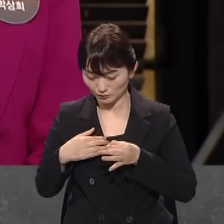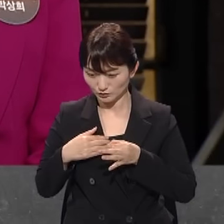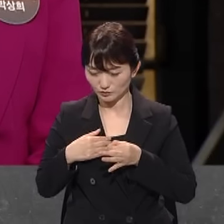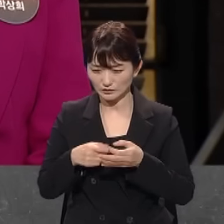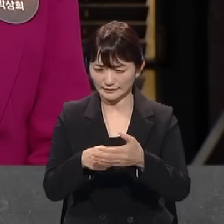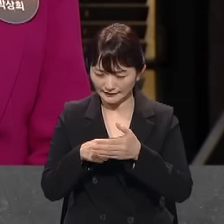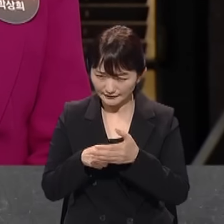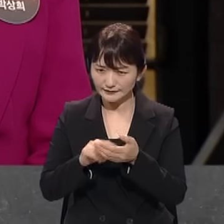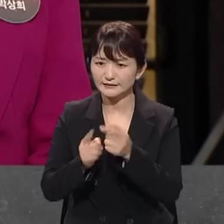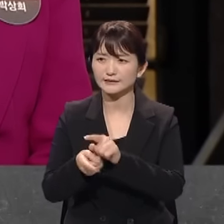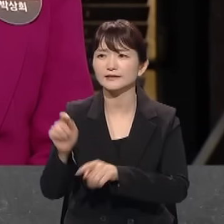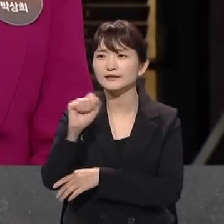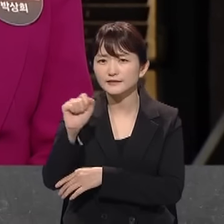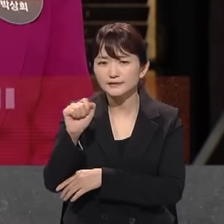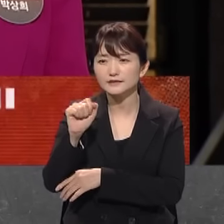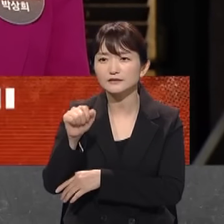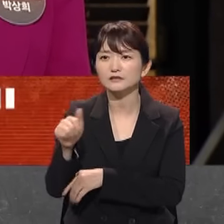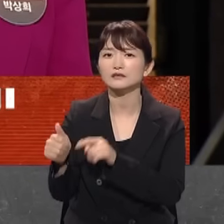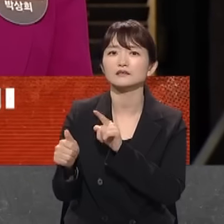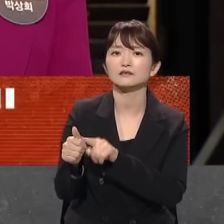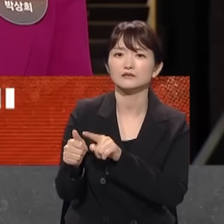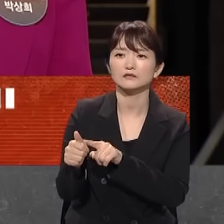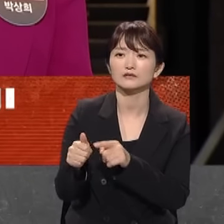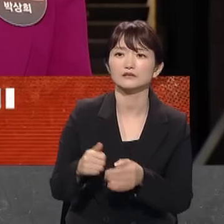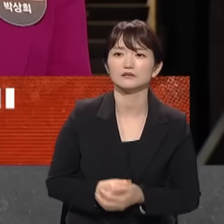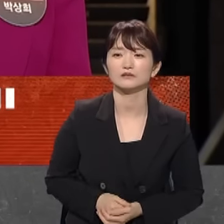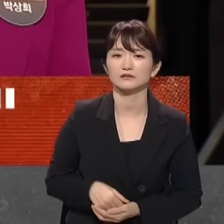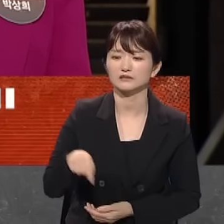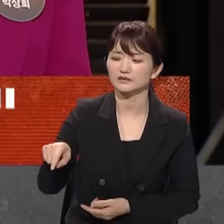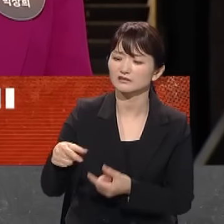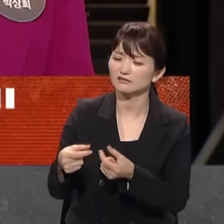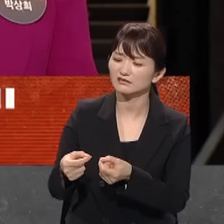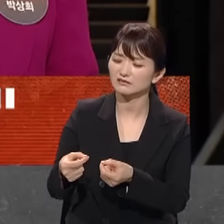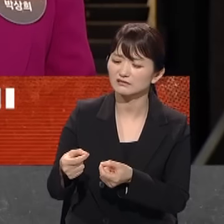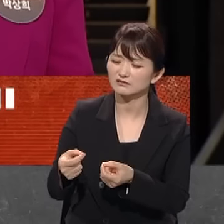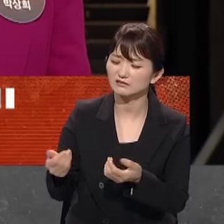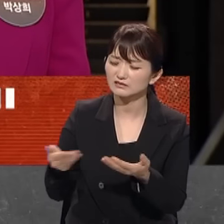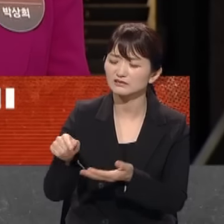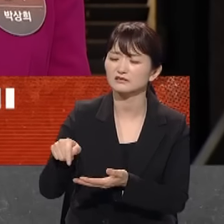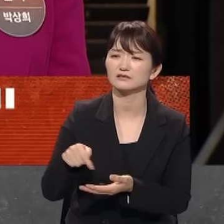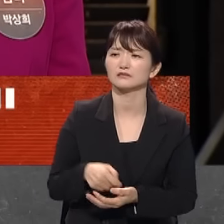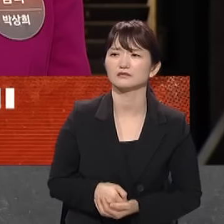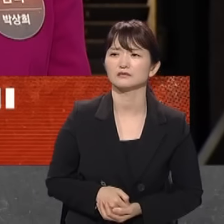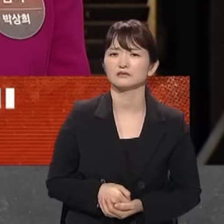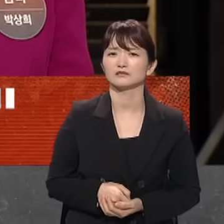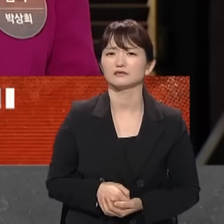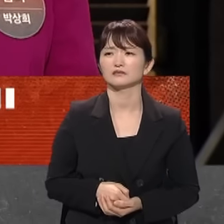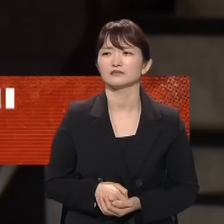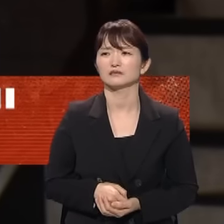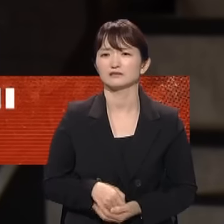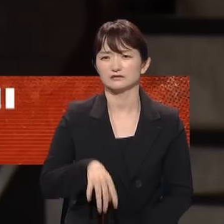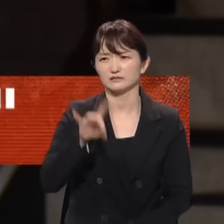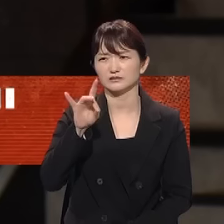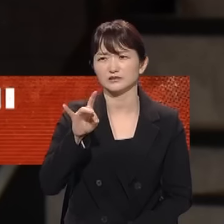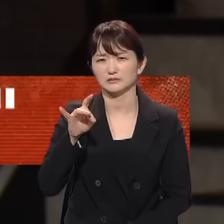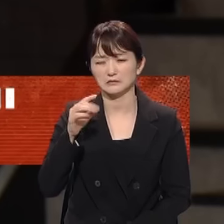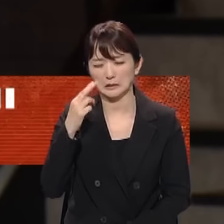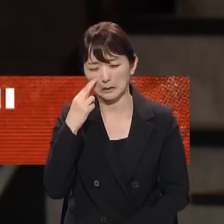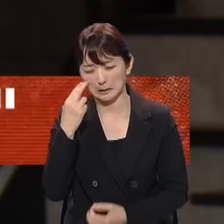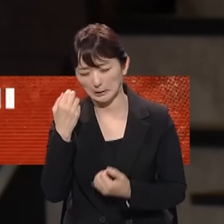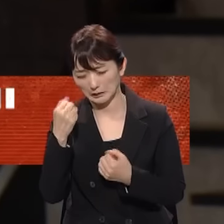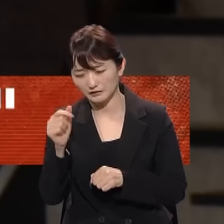하고, 뚜벅이로 살면 됐던 남자가 세상에 이런 짓거리를 하고 있었으니. 그러니까요. 감쪽같이 처음부터 연기를 한